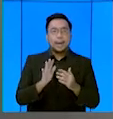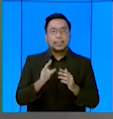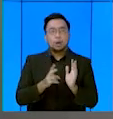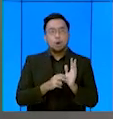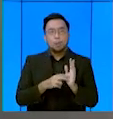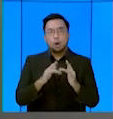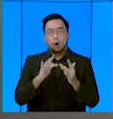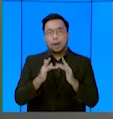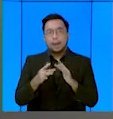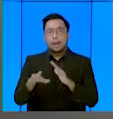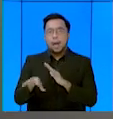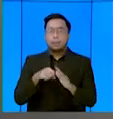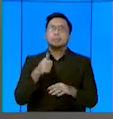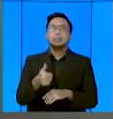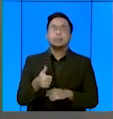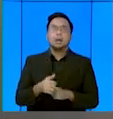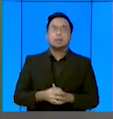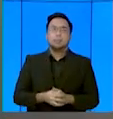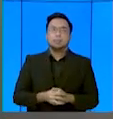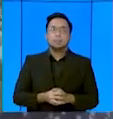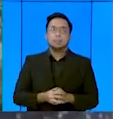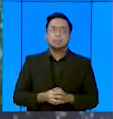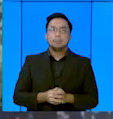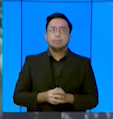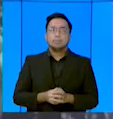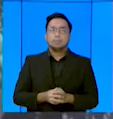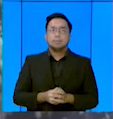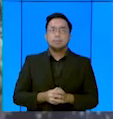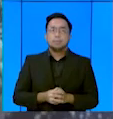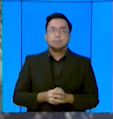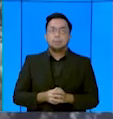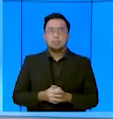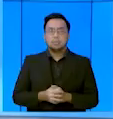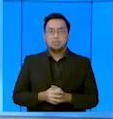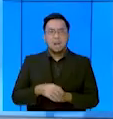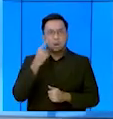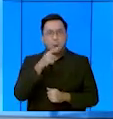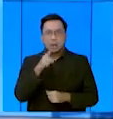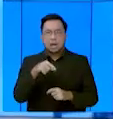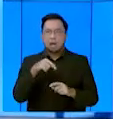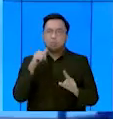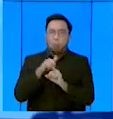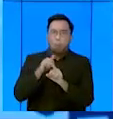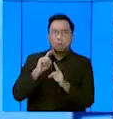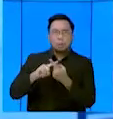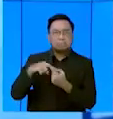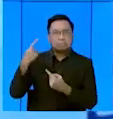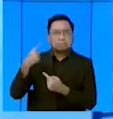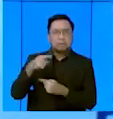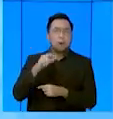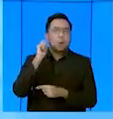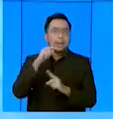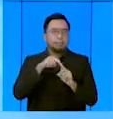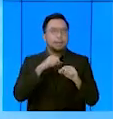online. Dari Tanjung Balai, Sumatera Utara, Ulil Amri, iNews, melaporkan. Diduga kerap dibully teman-temannya, seorang